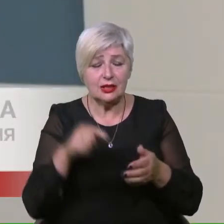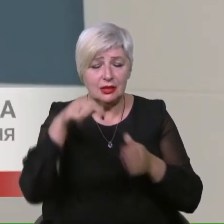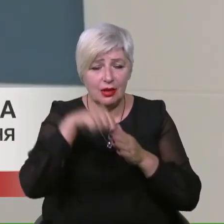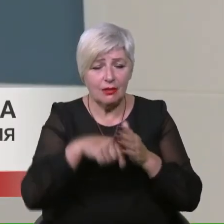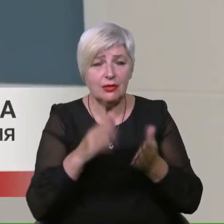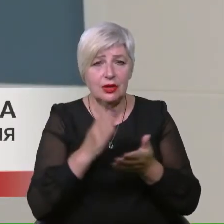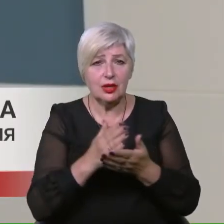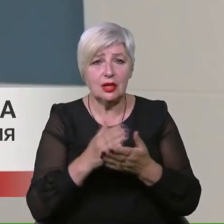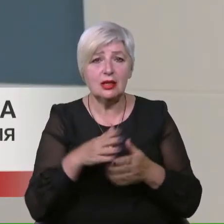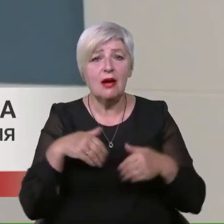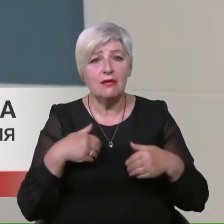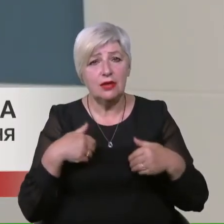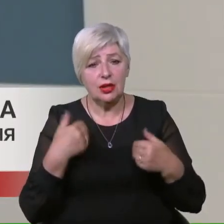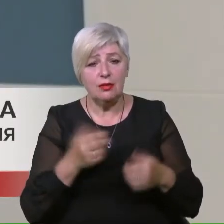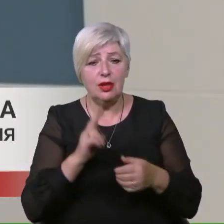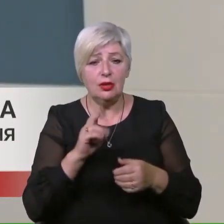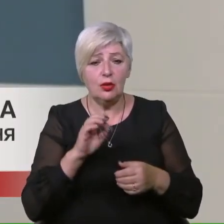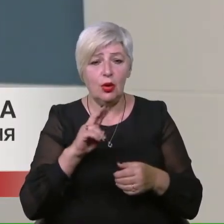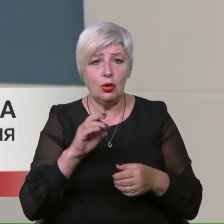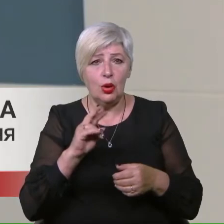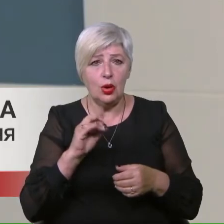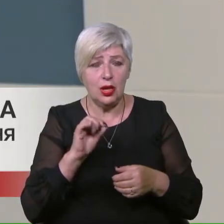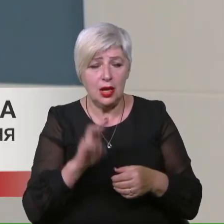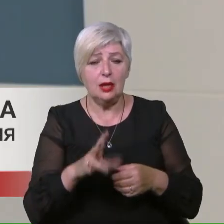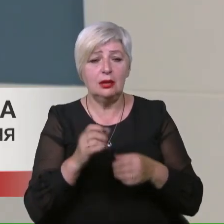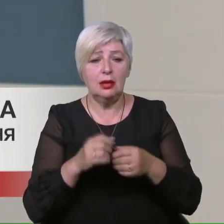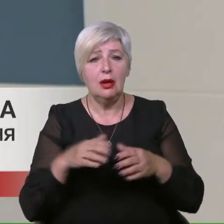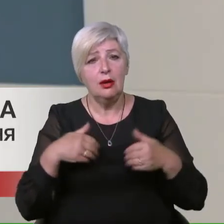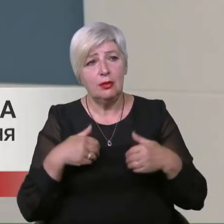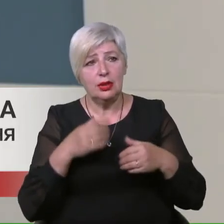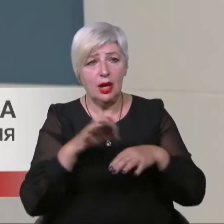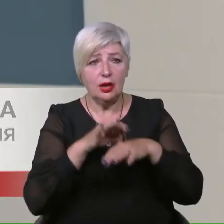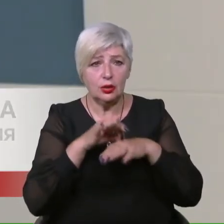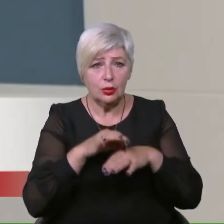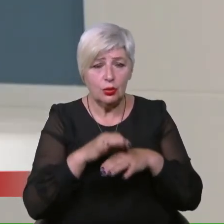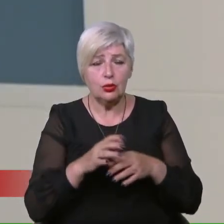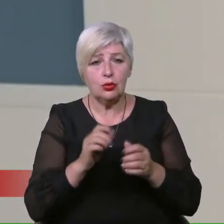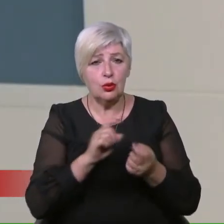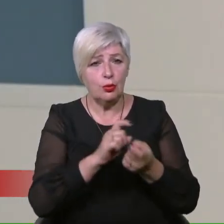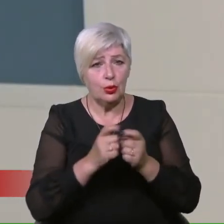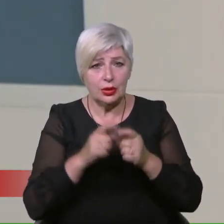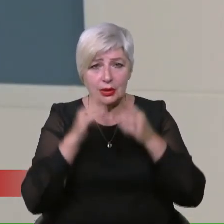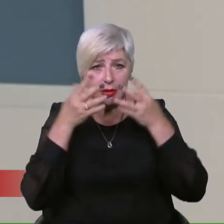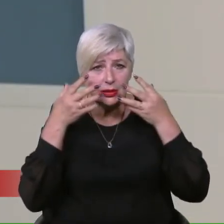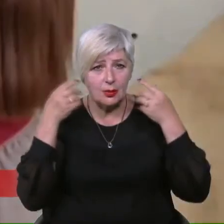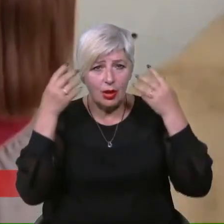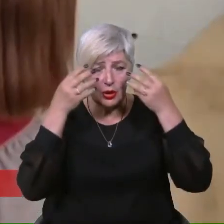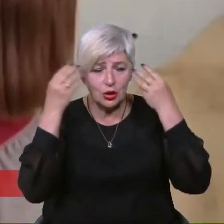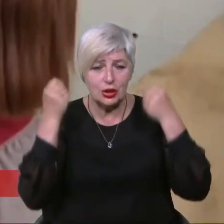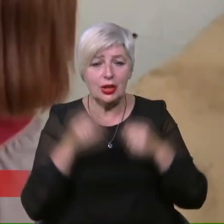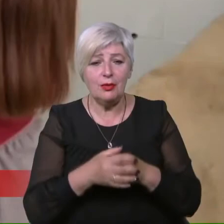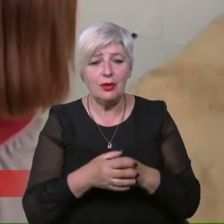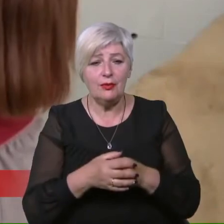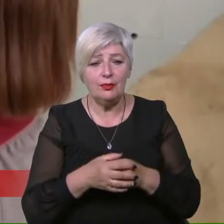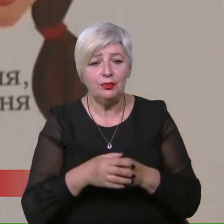який питає кожу і улучшує її свойства і бореться з морщинами, алантаїн, який також заживляє. І